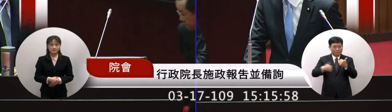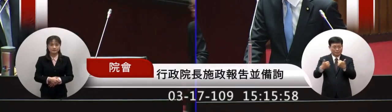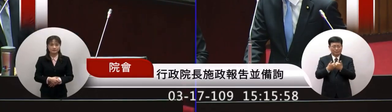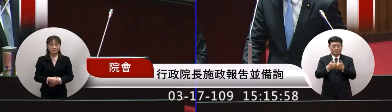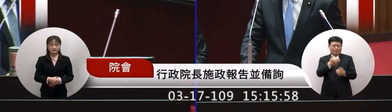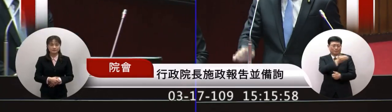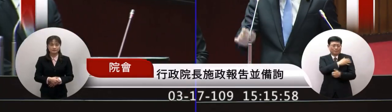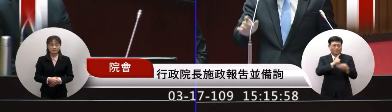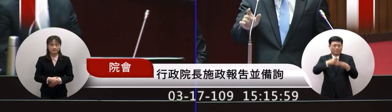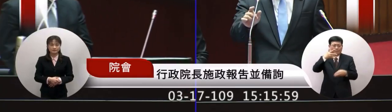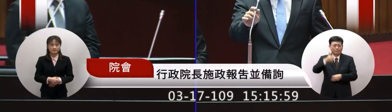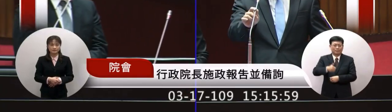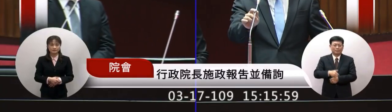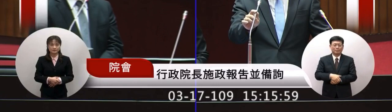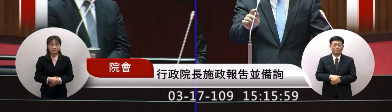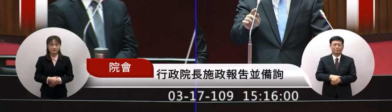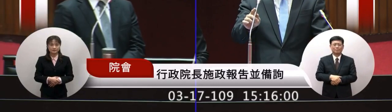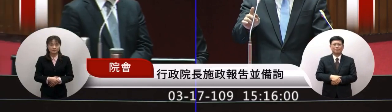主委？